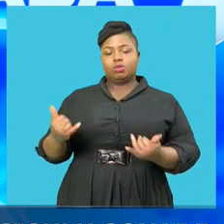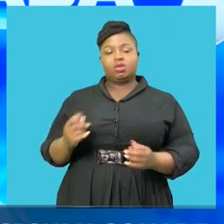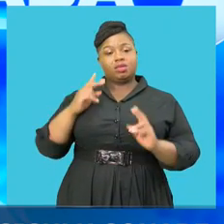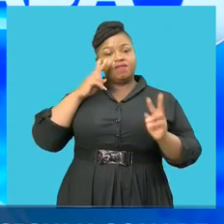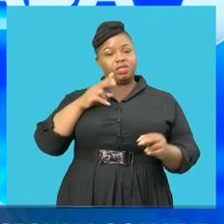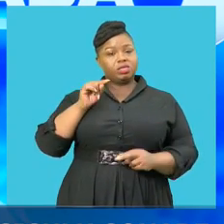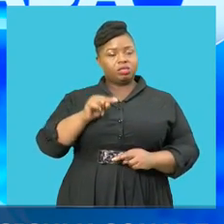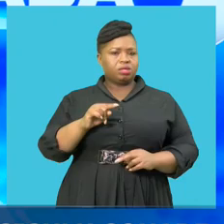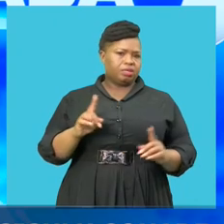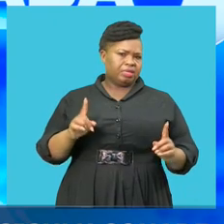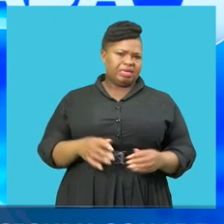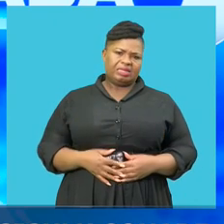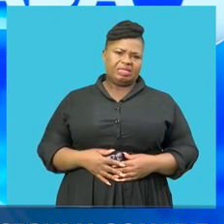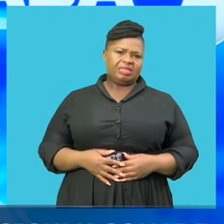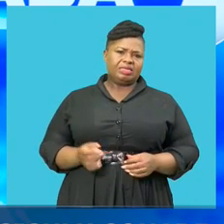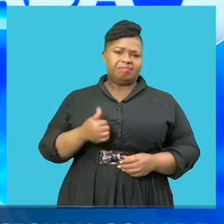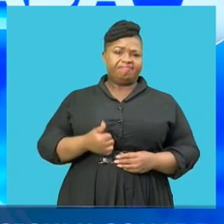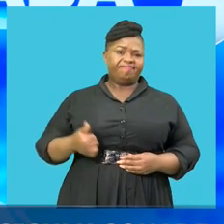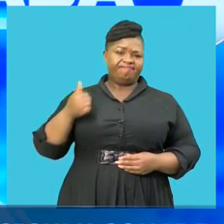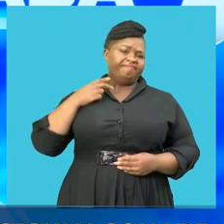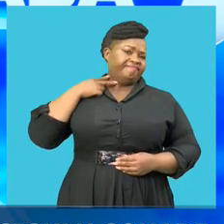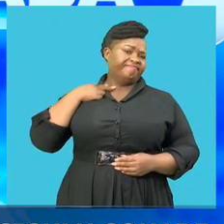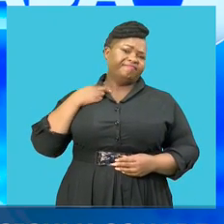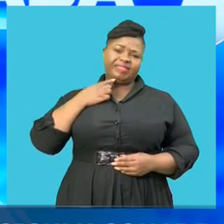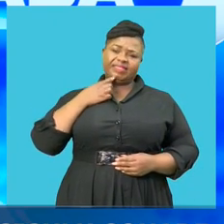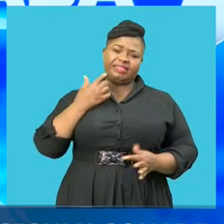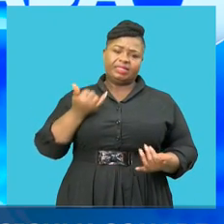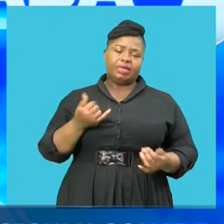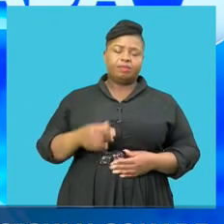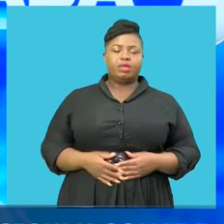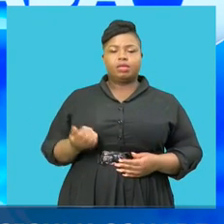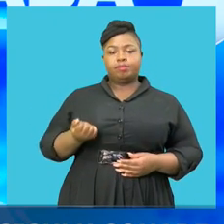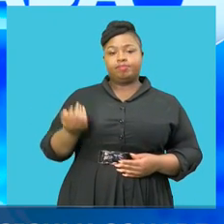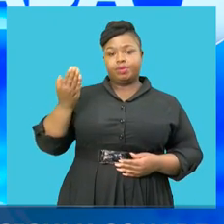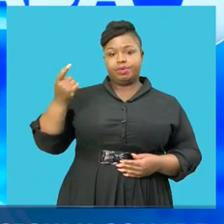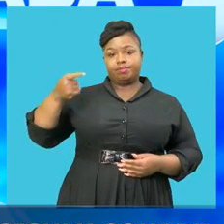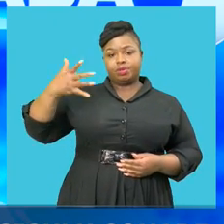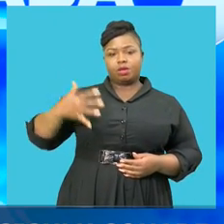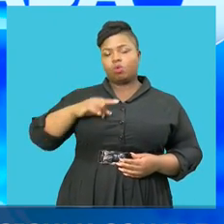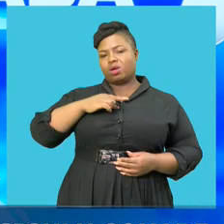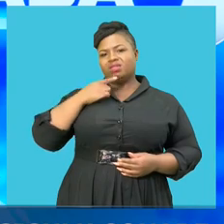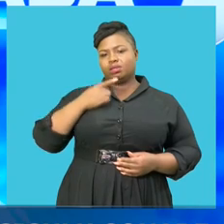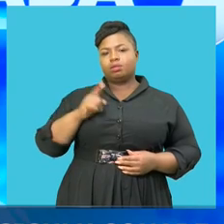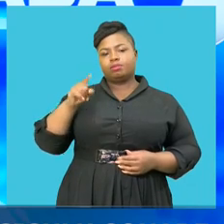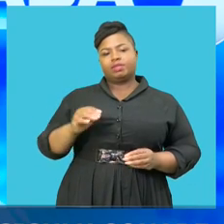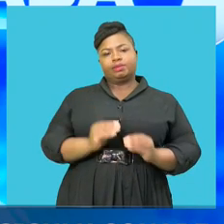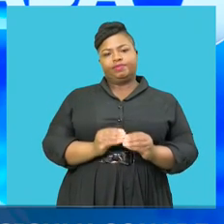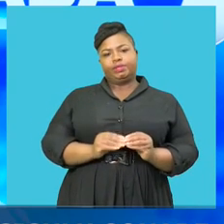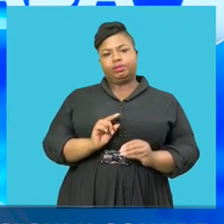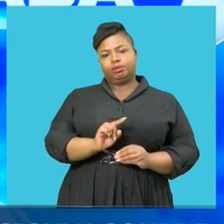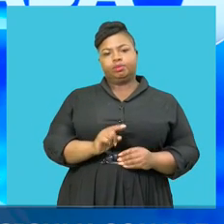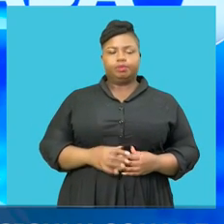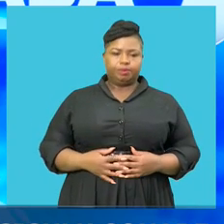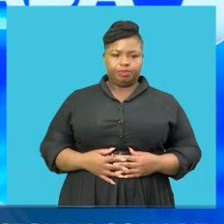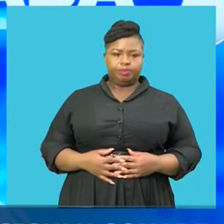lapho ifike yaphoxa khona umbuso wayo. IDA ithi sibhalele isishayamthetho ukuthi sibheke udaba lokubuyiselwa esimeni kwale